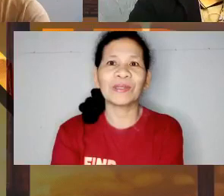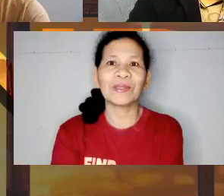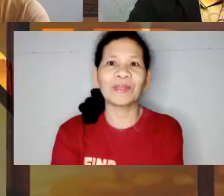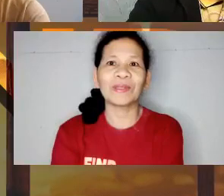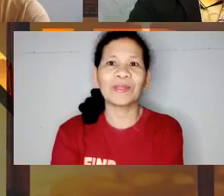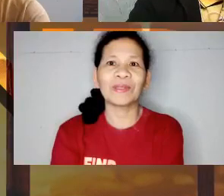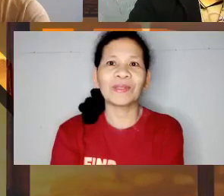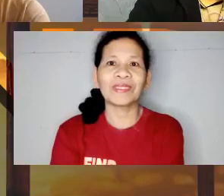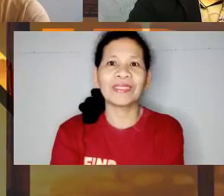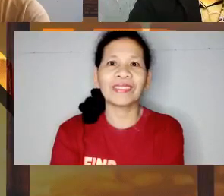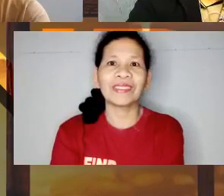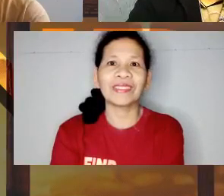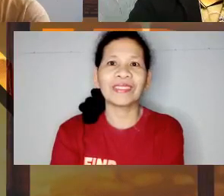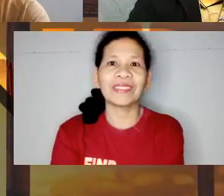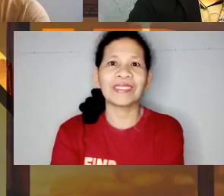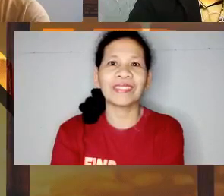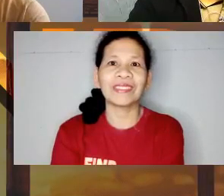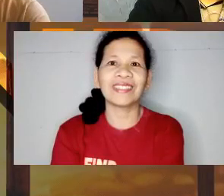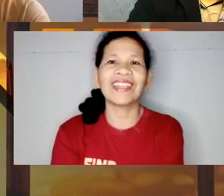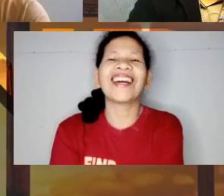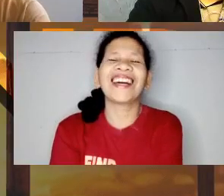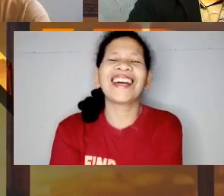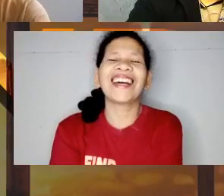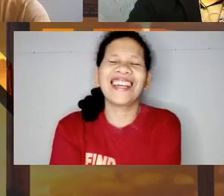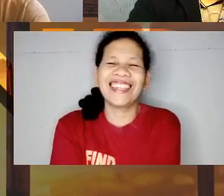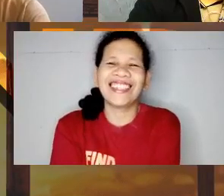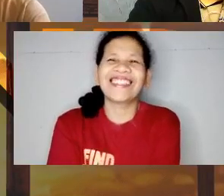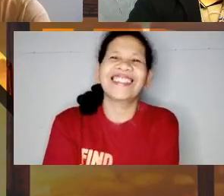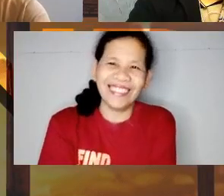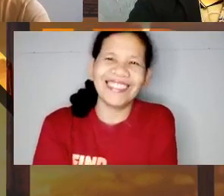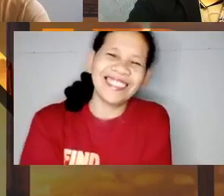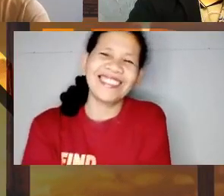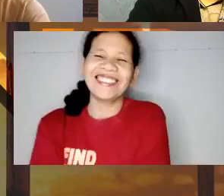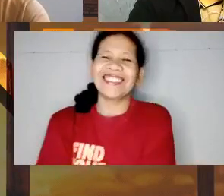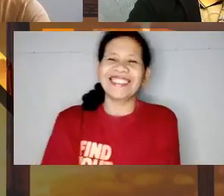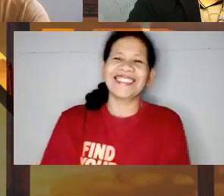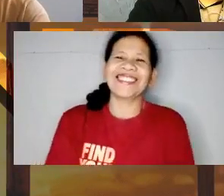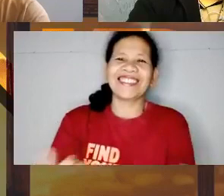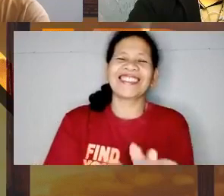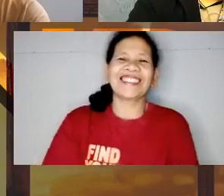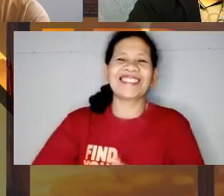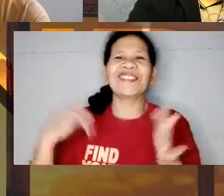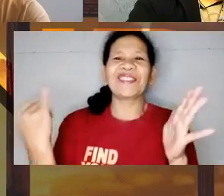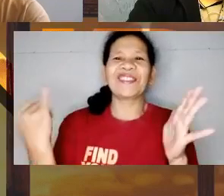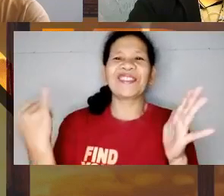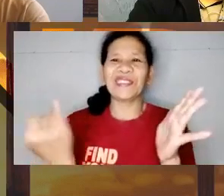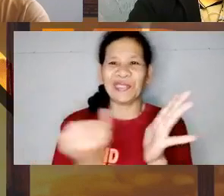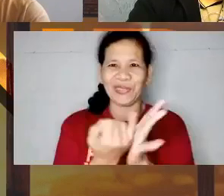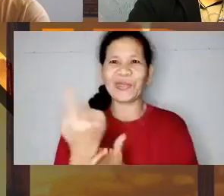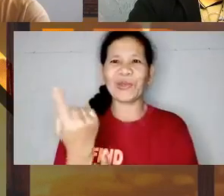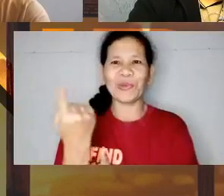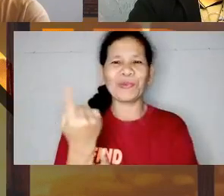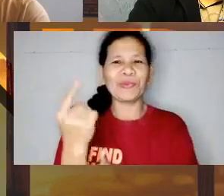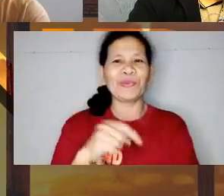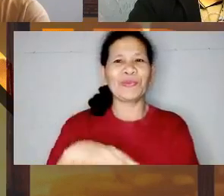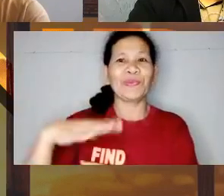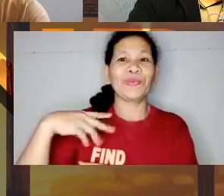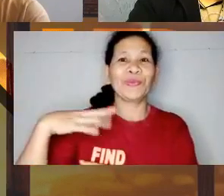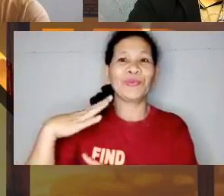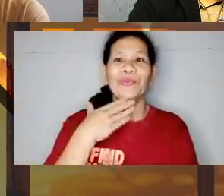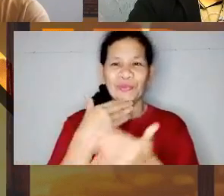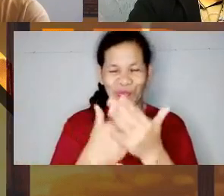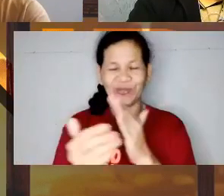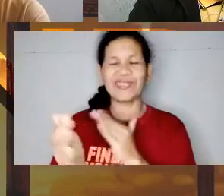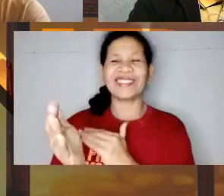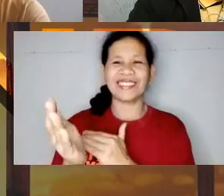Introduction lang tayo, sir. Okay. Introduction lang pala. Okay, I thought we're late. Okay, anyway, good morning sa